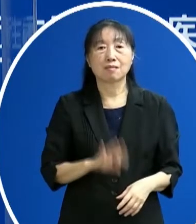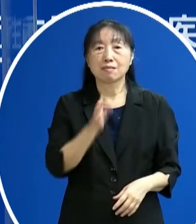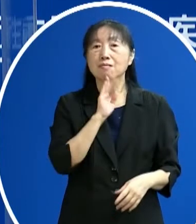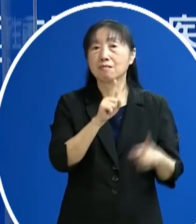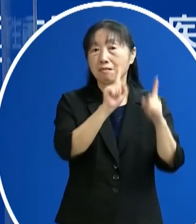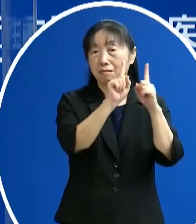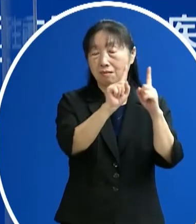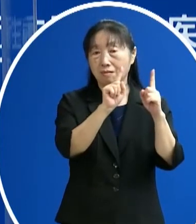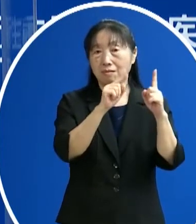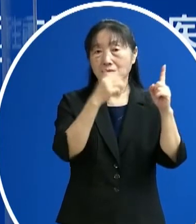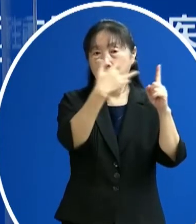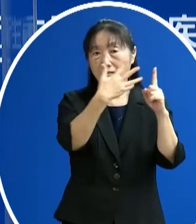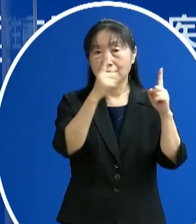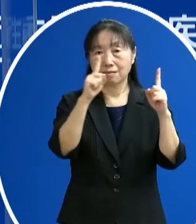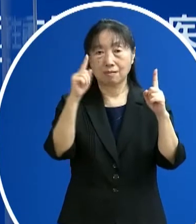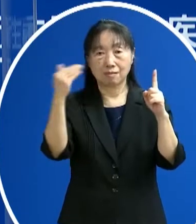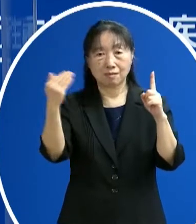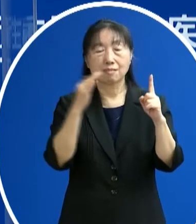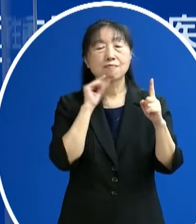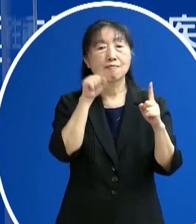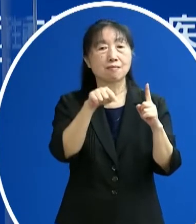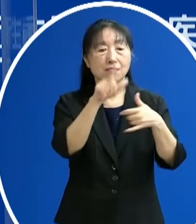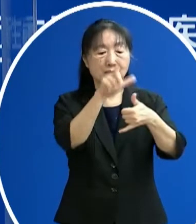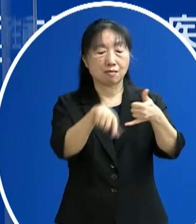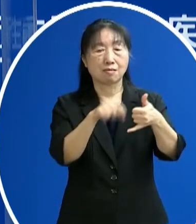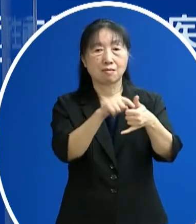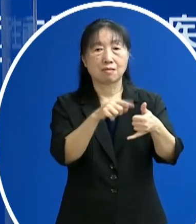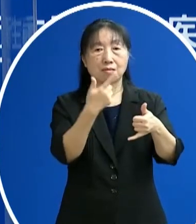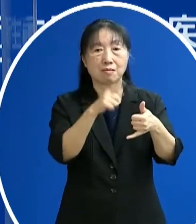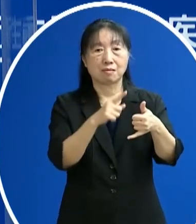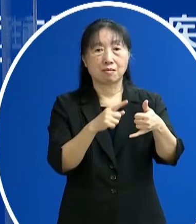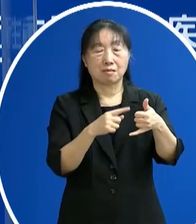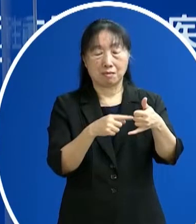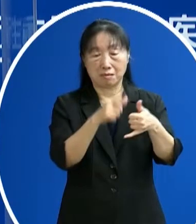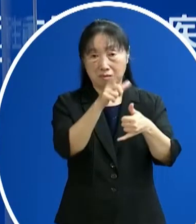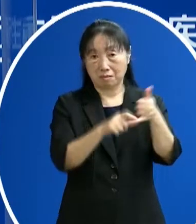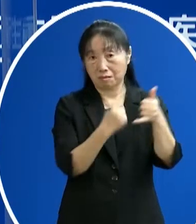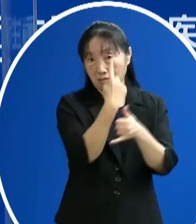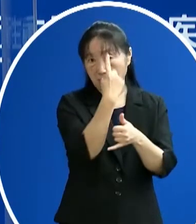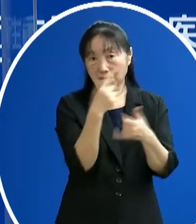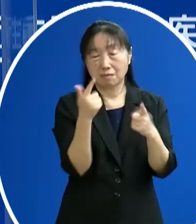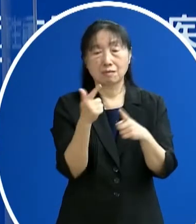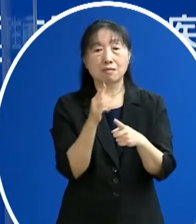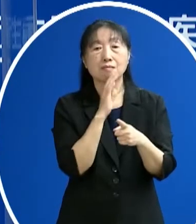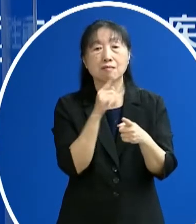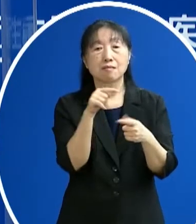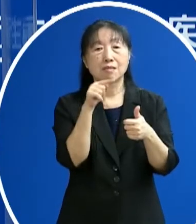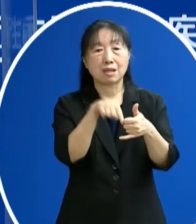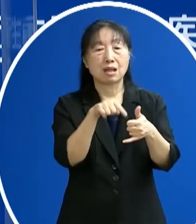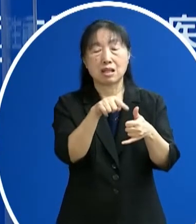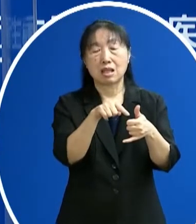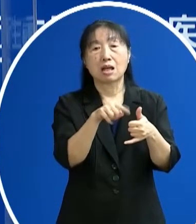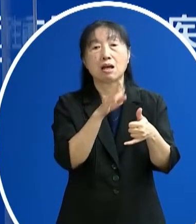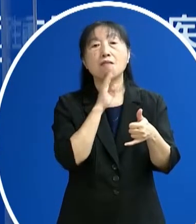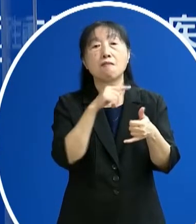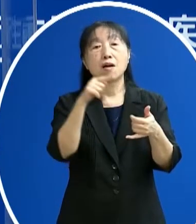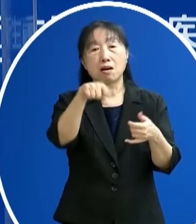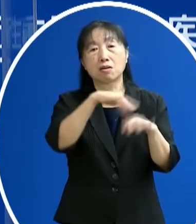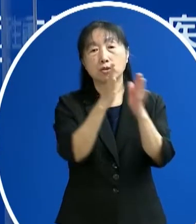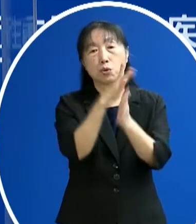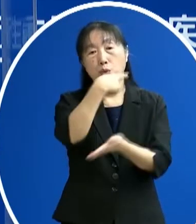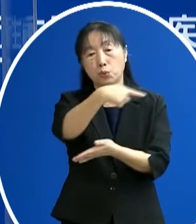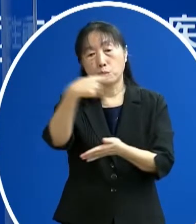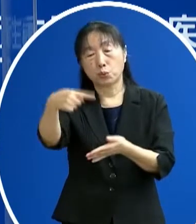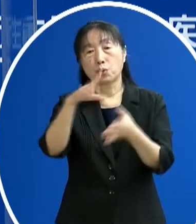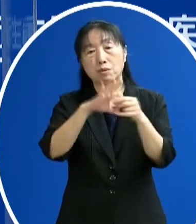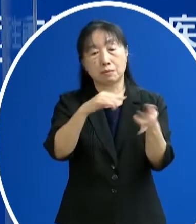在18119已经很明确的不是一个确诊的个案，所以移除掉，所以那个大南市场